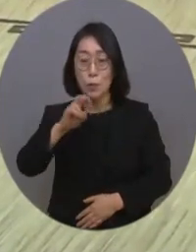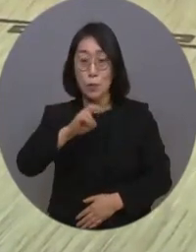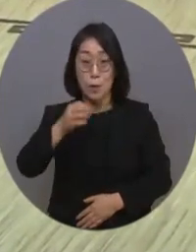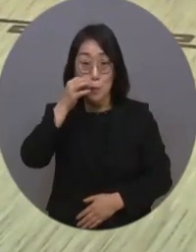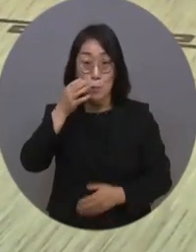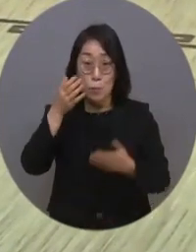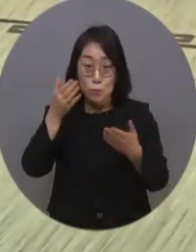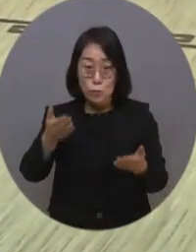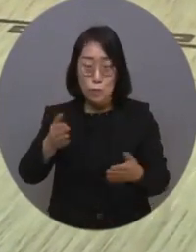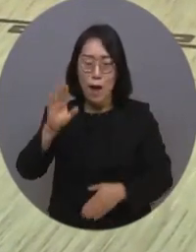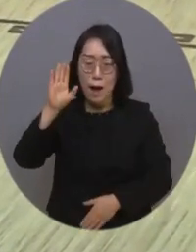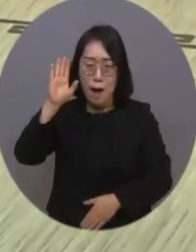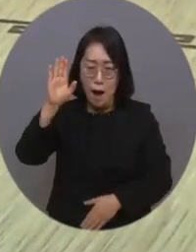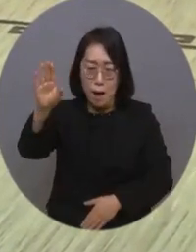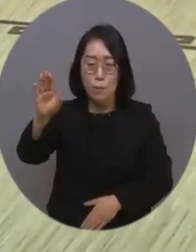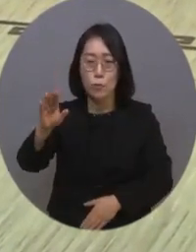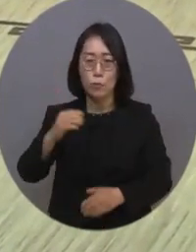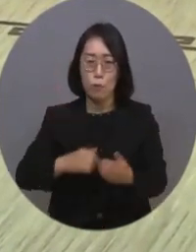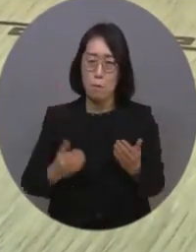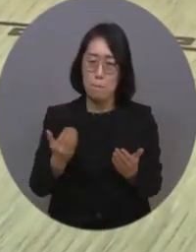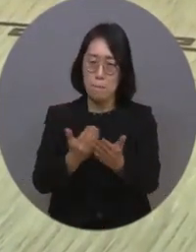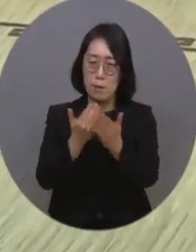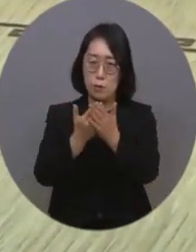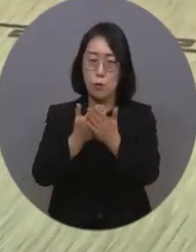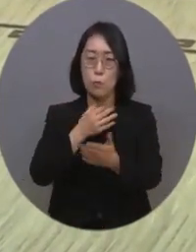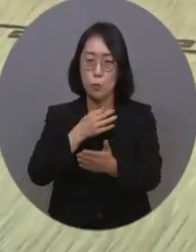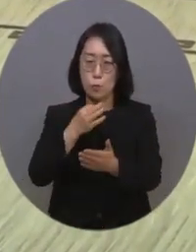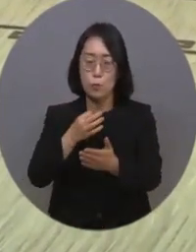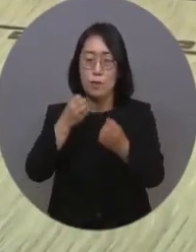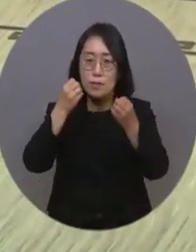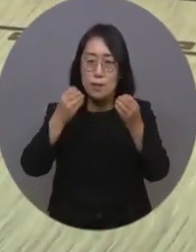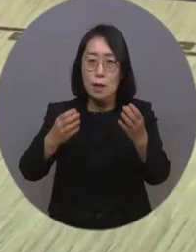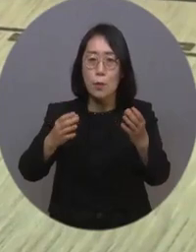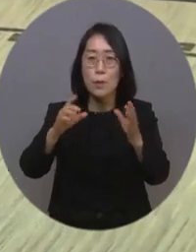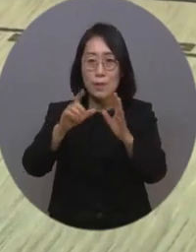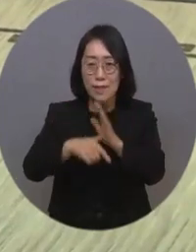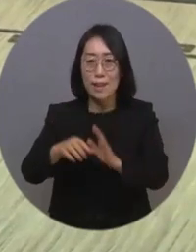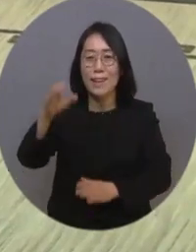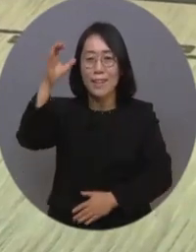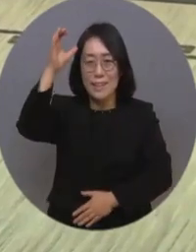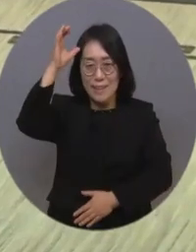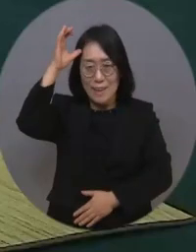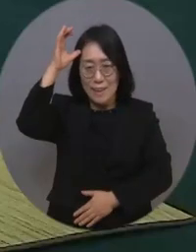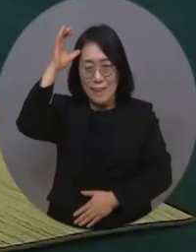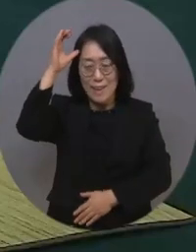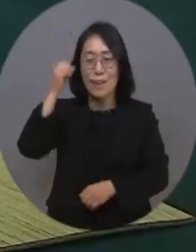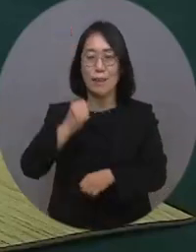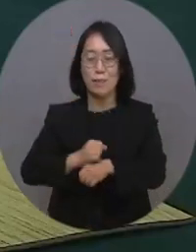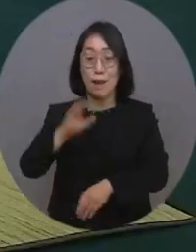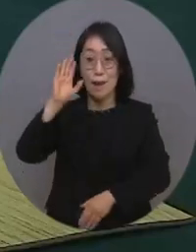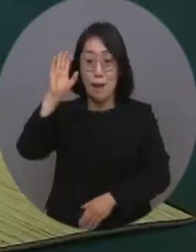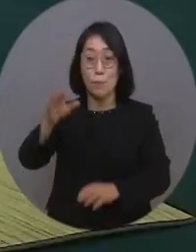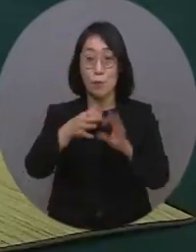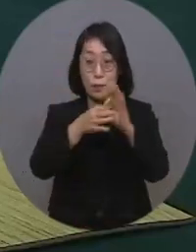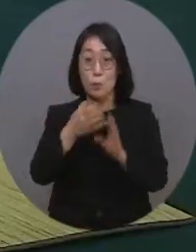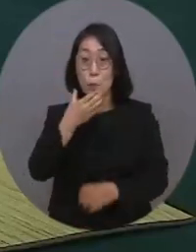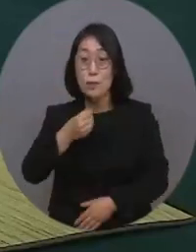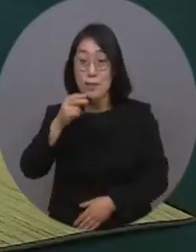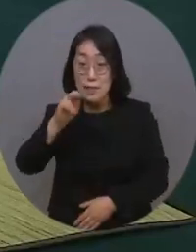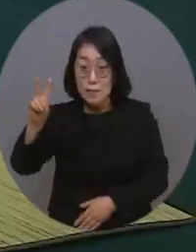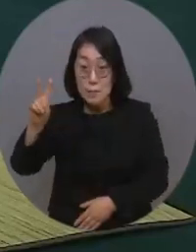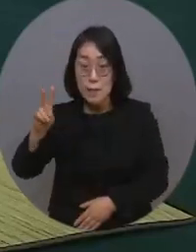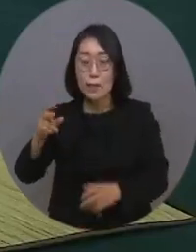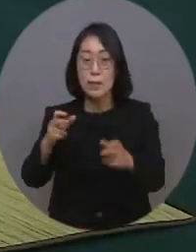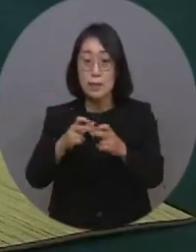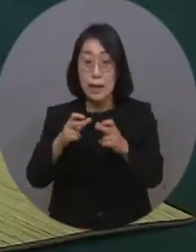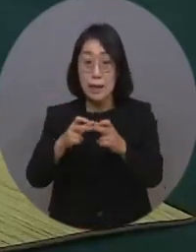소리꾼. 앞으로 성숙해진 목소리로 새로운 무대에 설 순간을 기대해 봅니다. 앞으로도 복지TV는 장애인